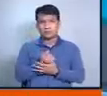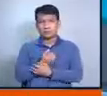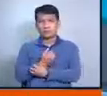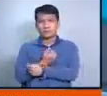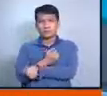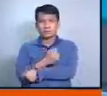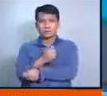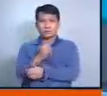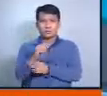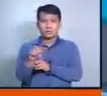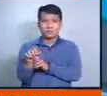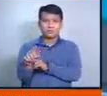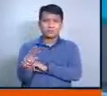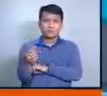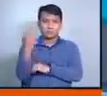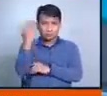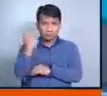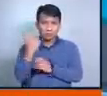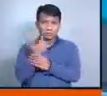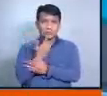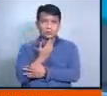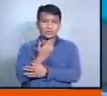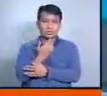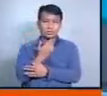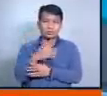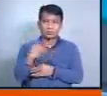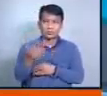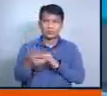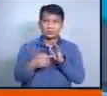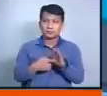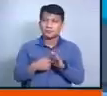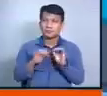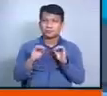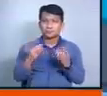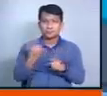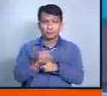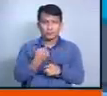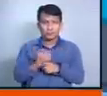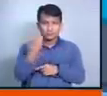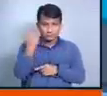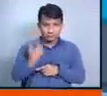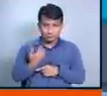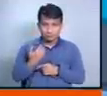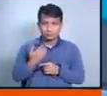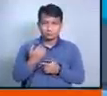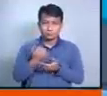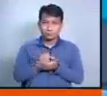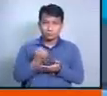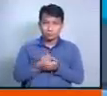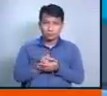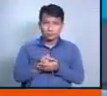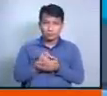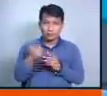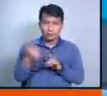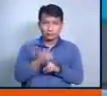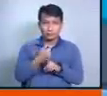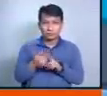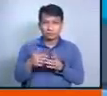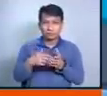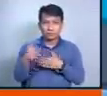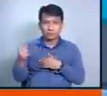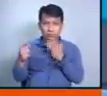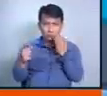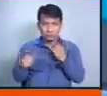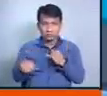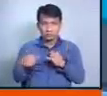silang mag-utang. Sige sir. Wala na nga sa tama yung kanilang sweldo, tapos ngayon okay. Nanakawang yung pa sila sa pamagitan